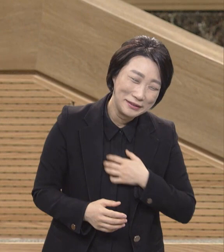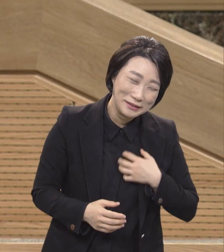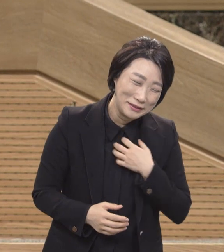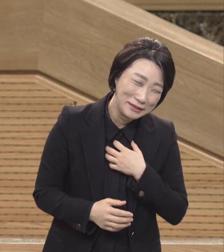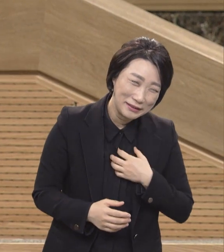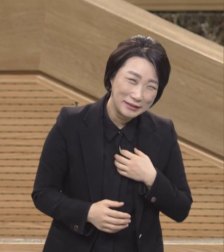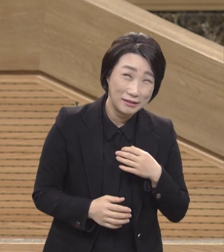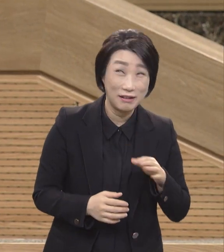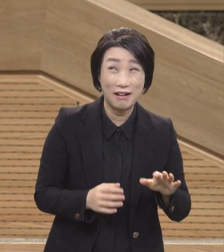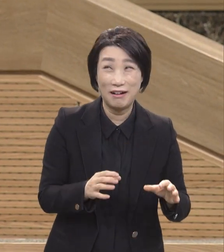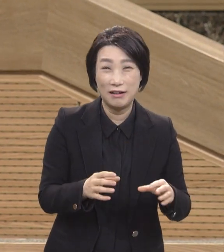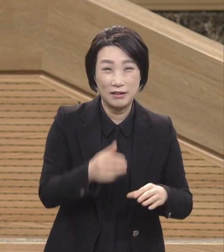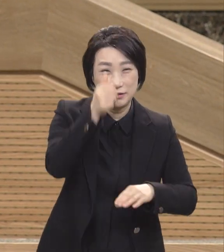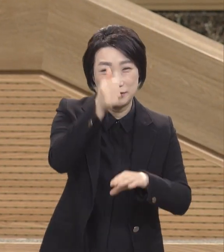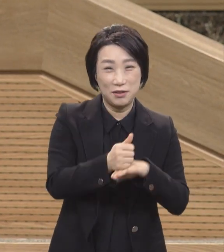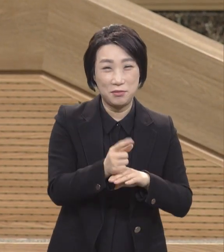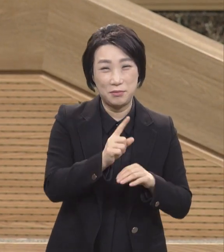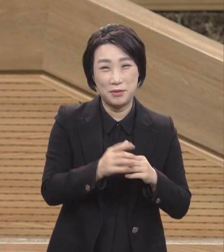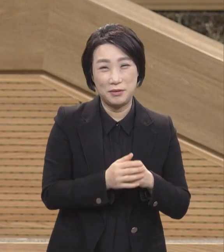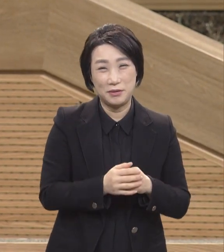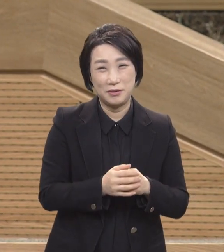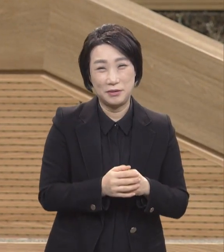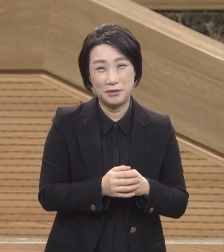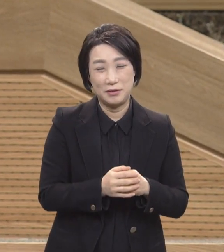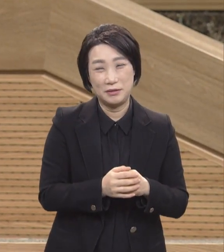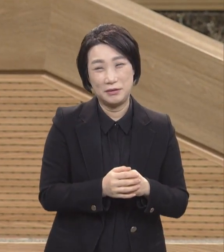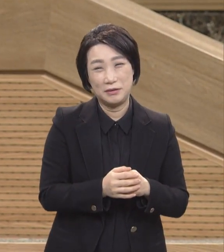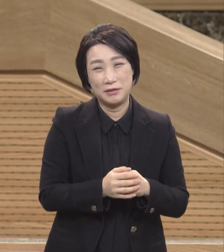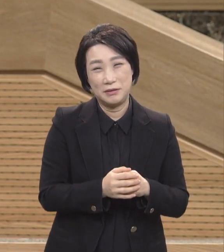그래도 결국은 내가 빵을 사서 해야겠다고 싶어서